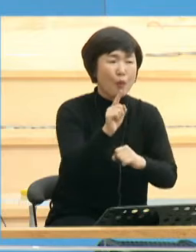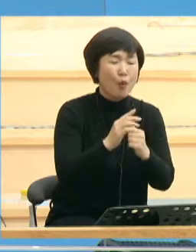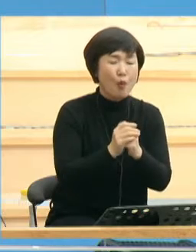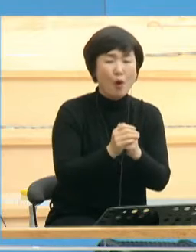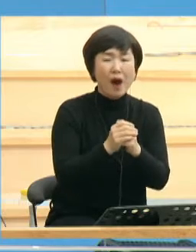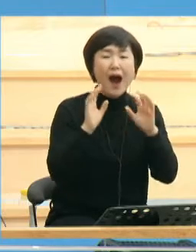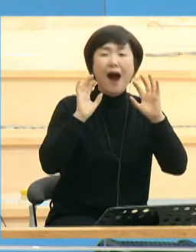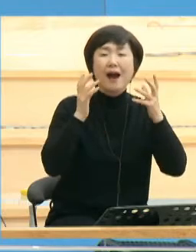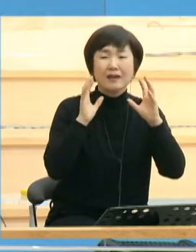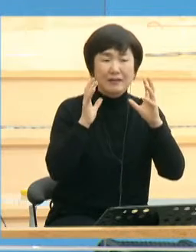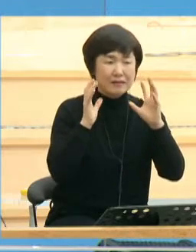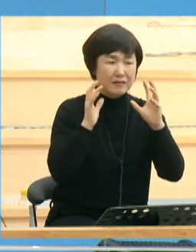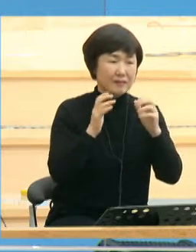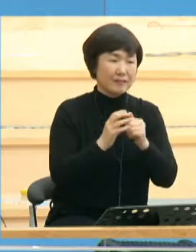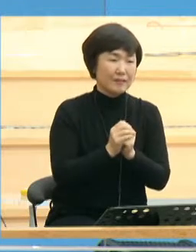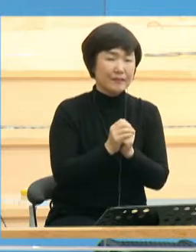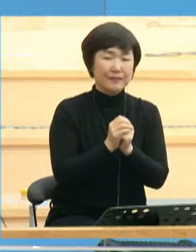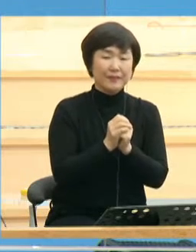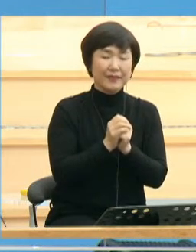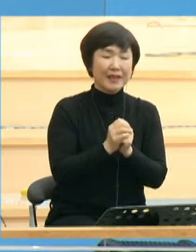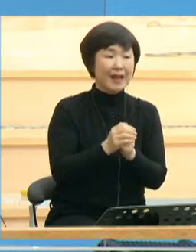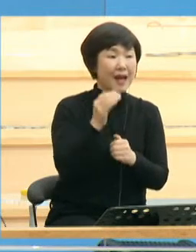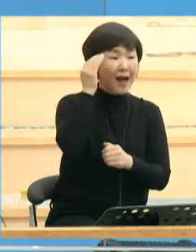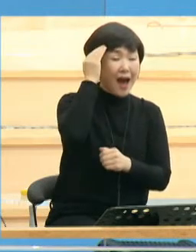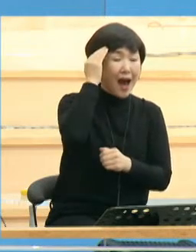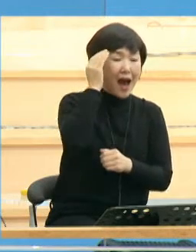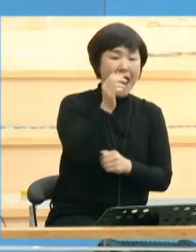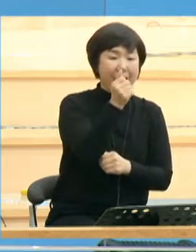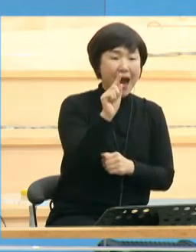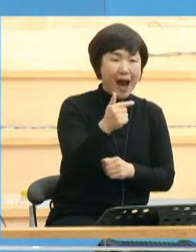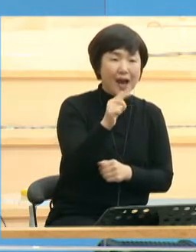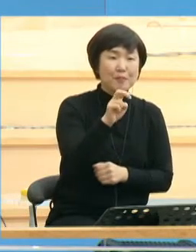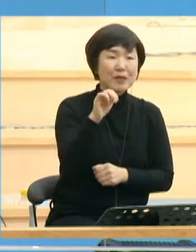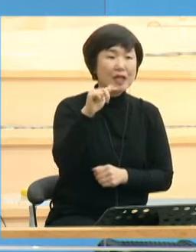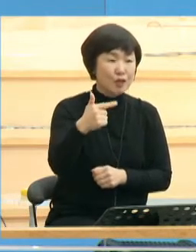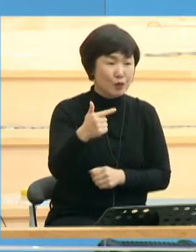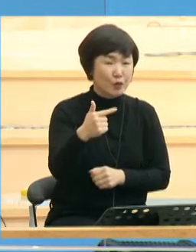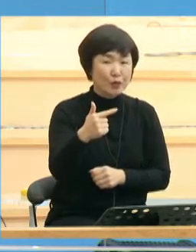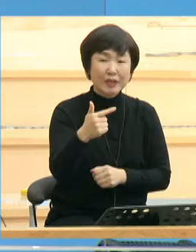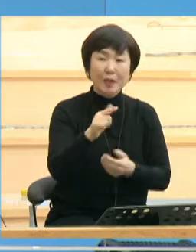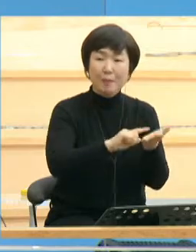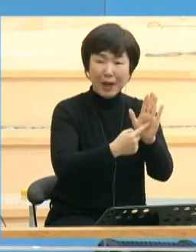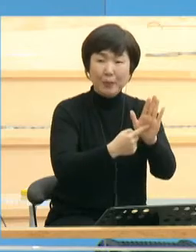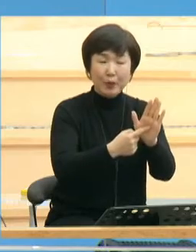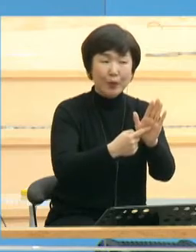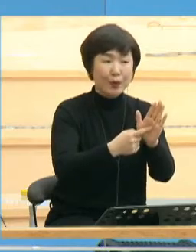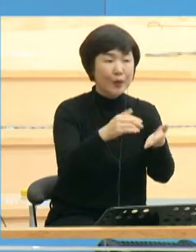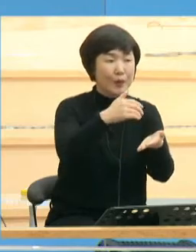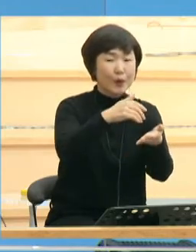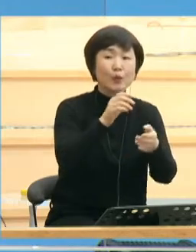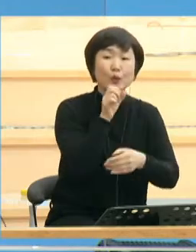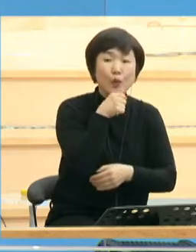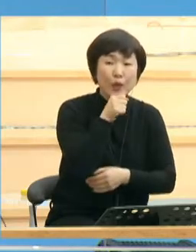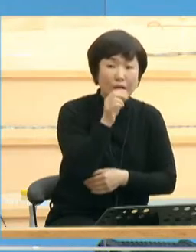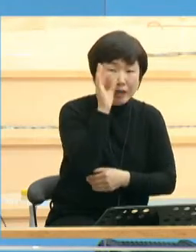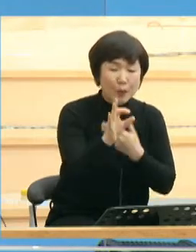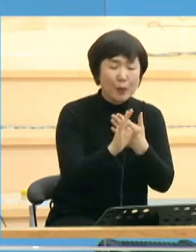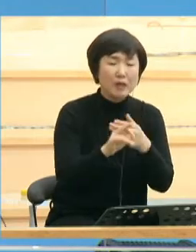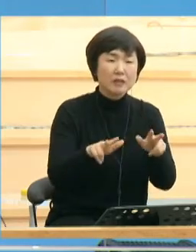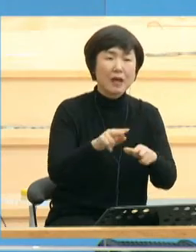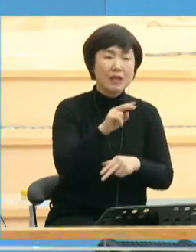된거 한미 준이라는 반 청했습니다 한미 주네 발표에 의하면 물론 뭐 지역적으로 편차가 있습니다마는 현재